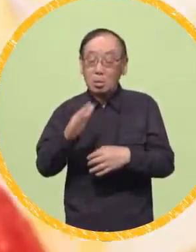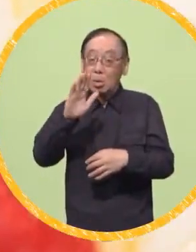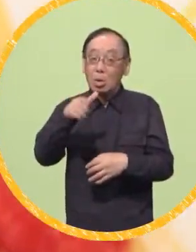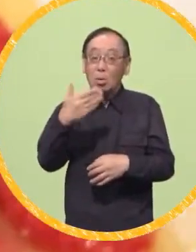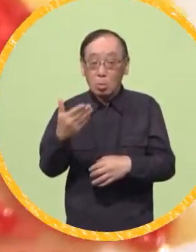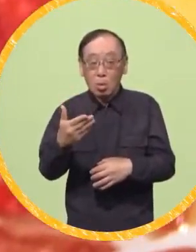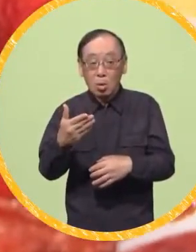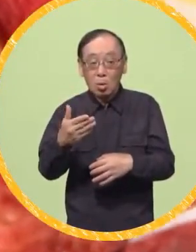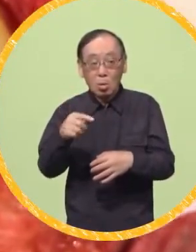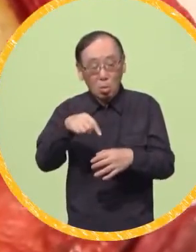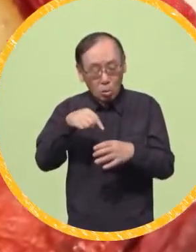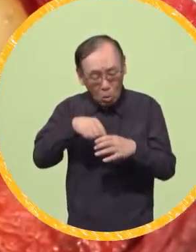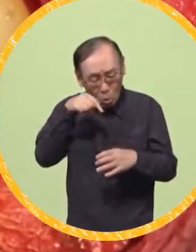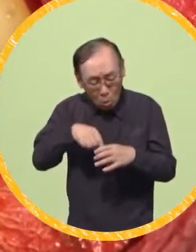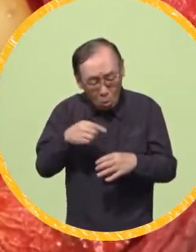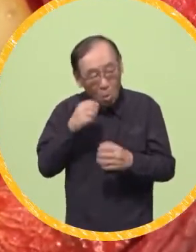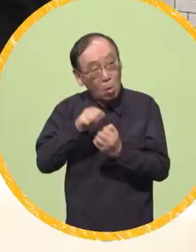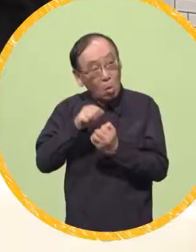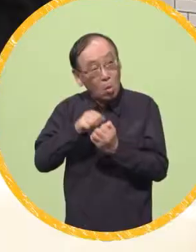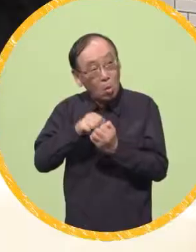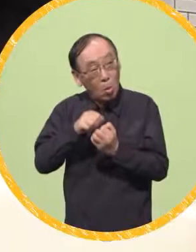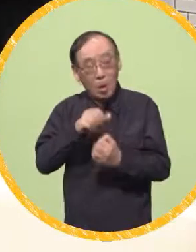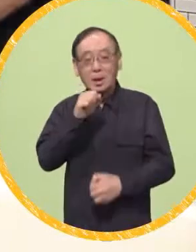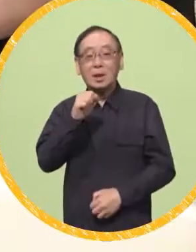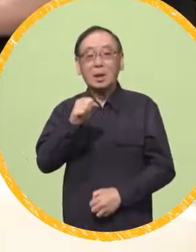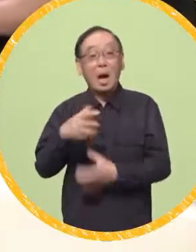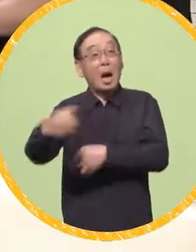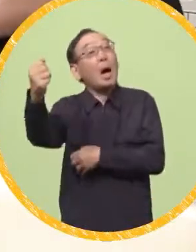ちょっといい食感にそうなんですなりますね